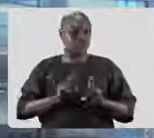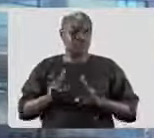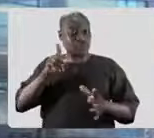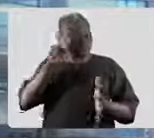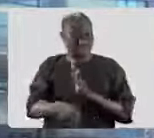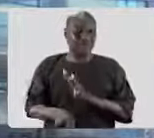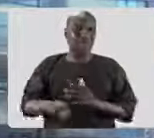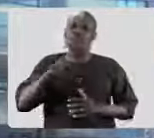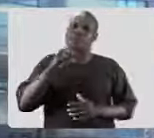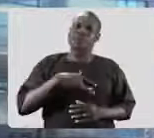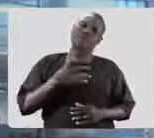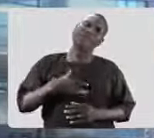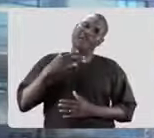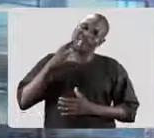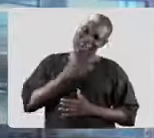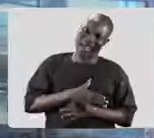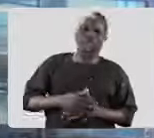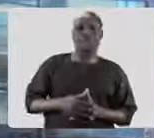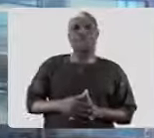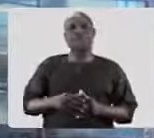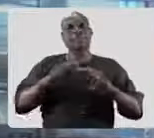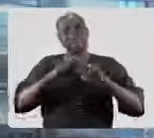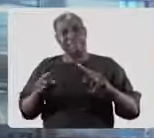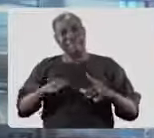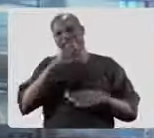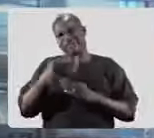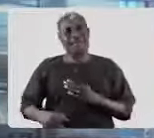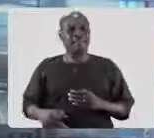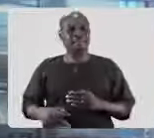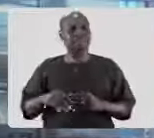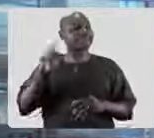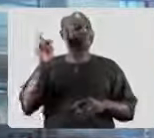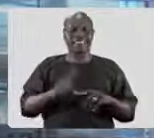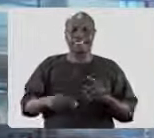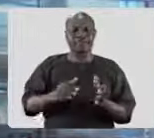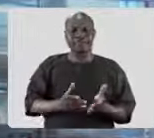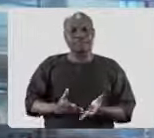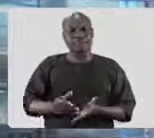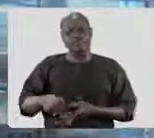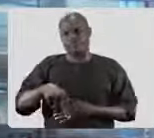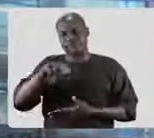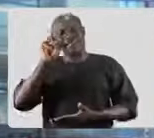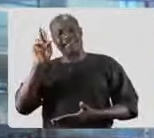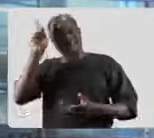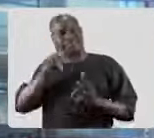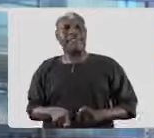we se so a wo benu ho nanso wo nu ho a antumi enkonyane sa onipa no